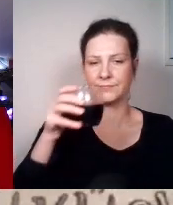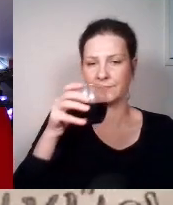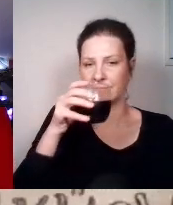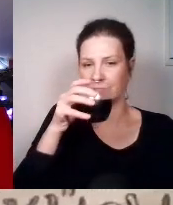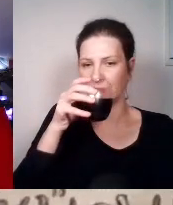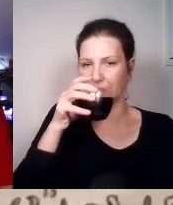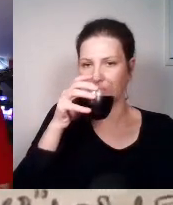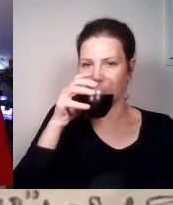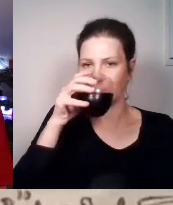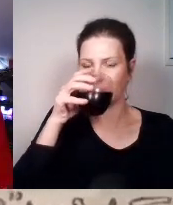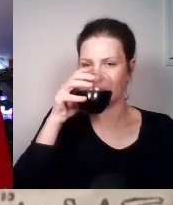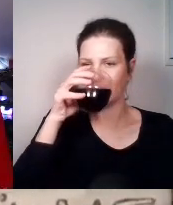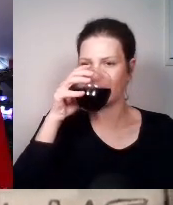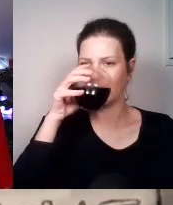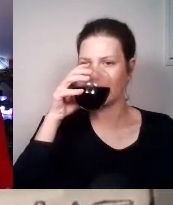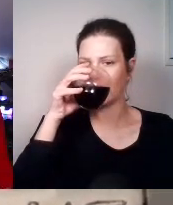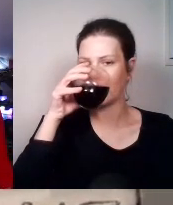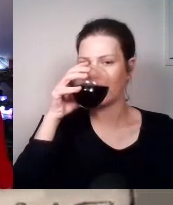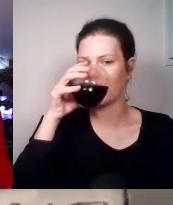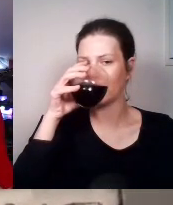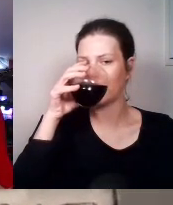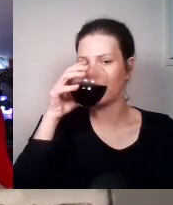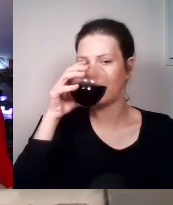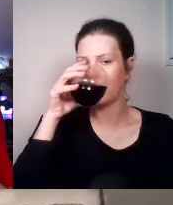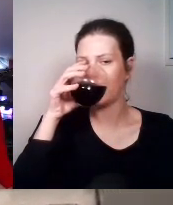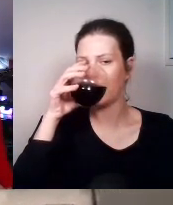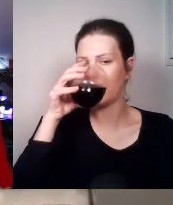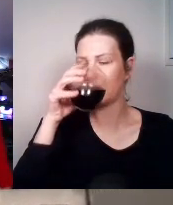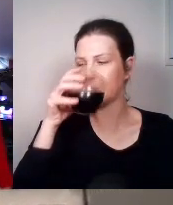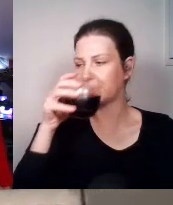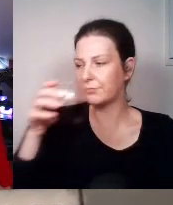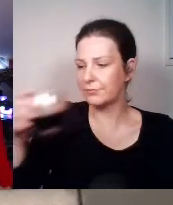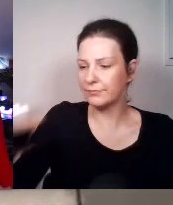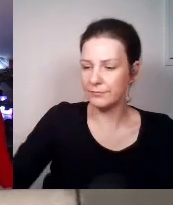um sich. Die Unruhen in der Bevölkerung nehmen zu.